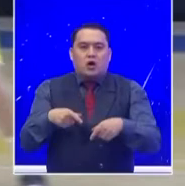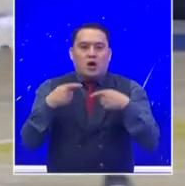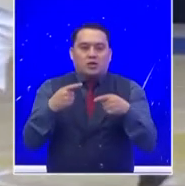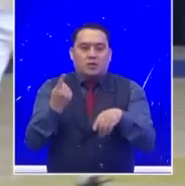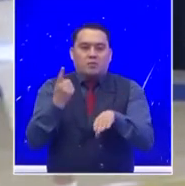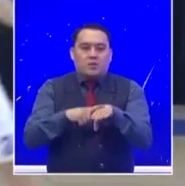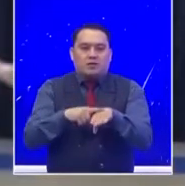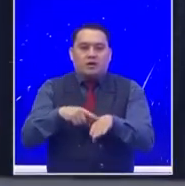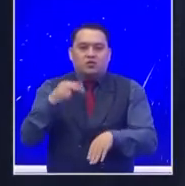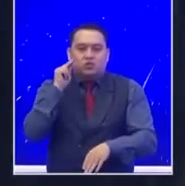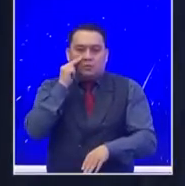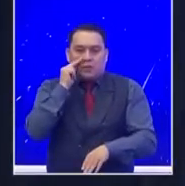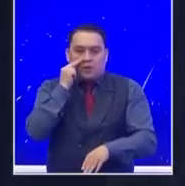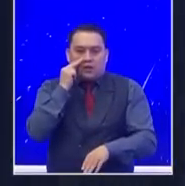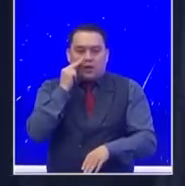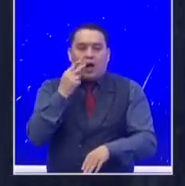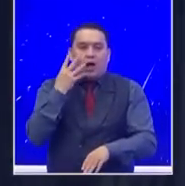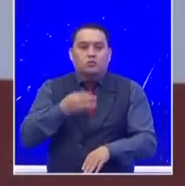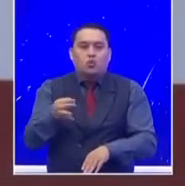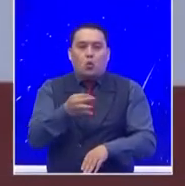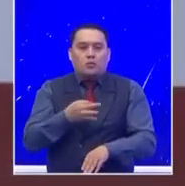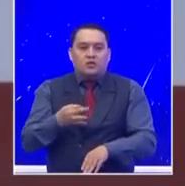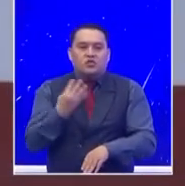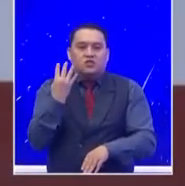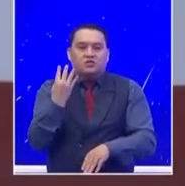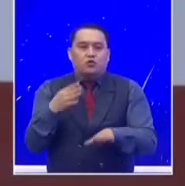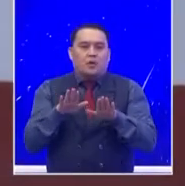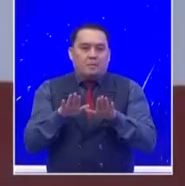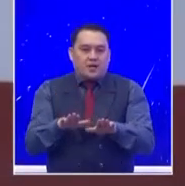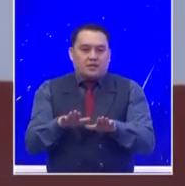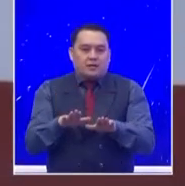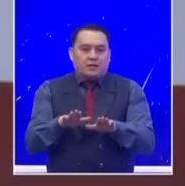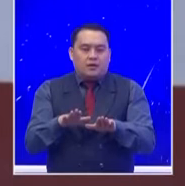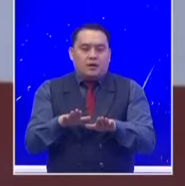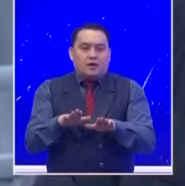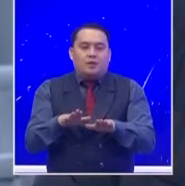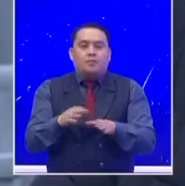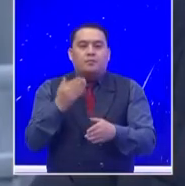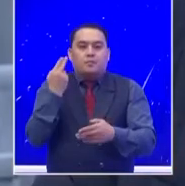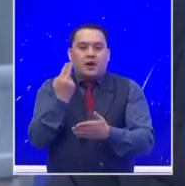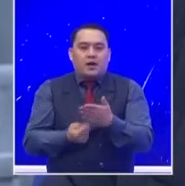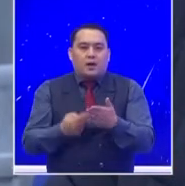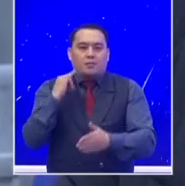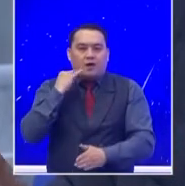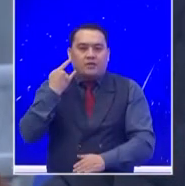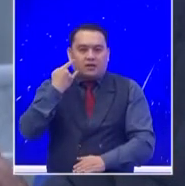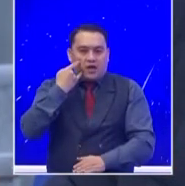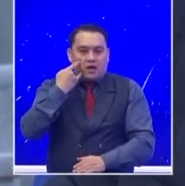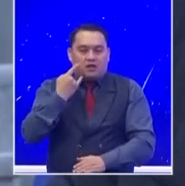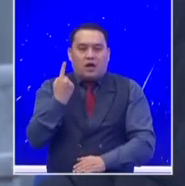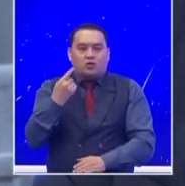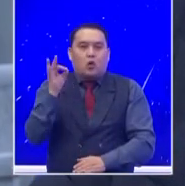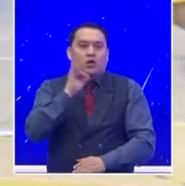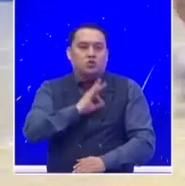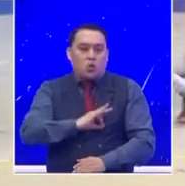лидерство шымкентский «Казыгурт». Зюша Алматинской области расположилась на 4-м месте. Отстают наши баскетболисты от третьей строчки павлодарского РТШ всего на